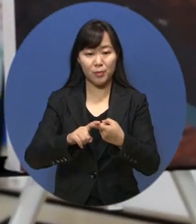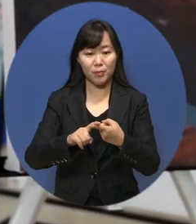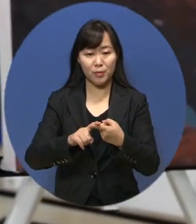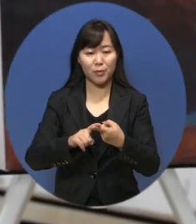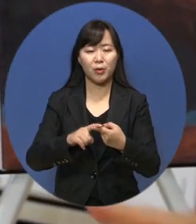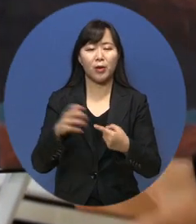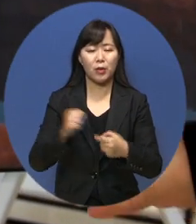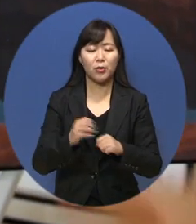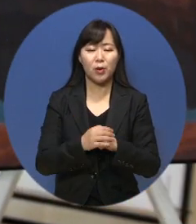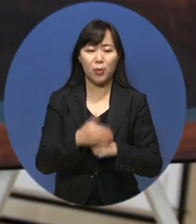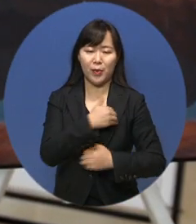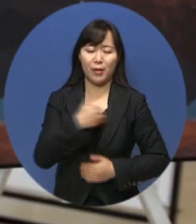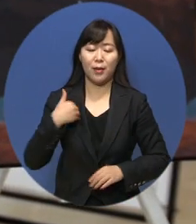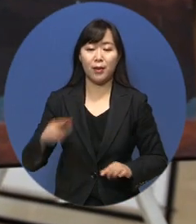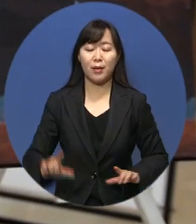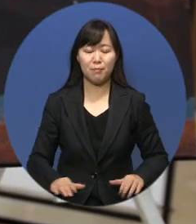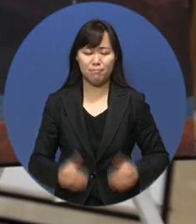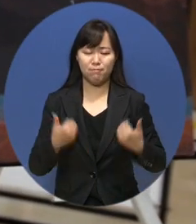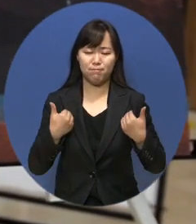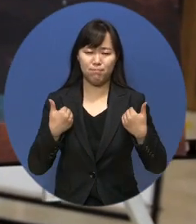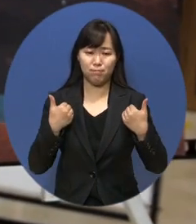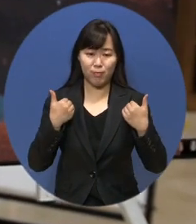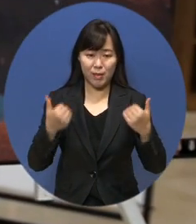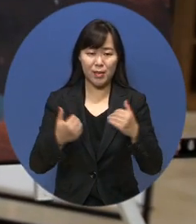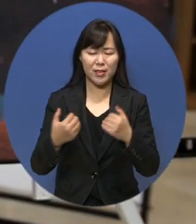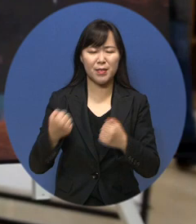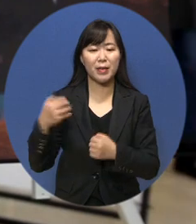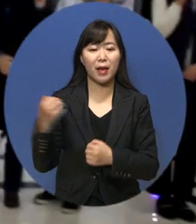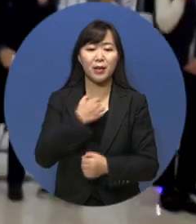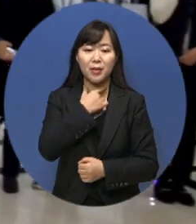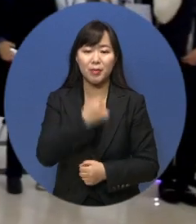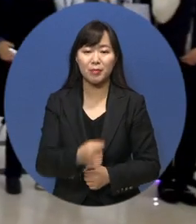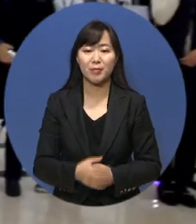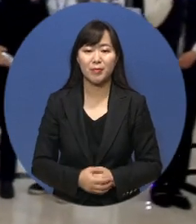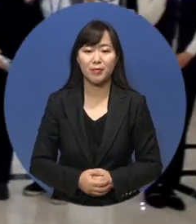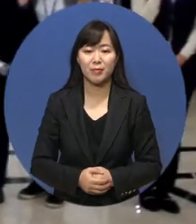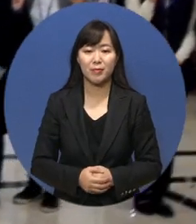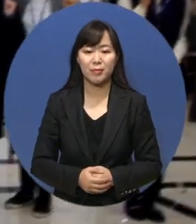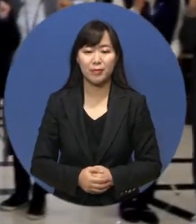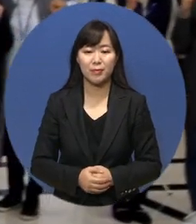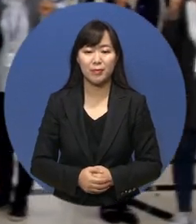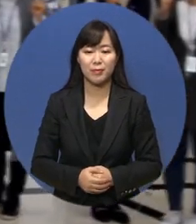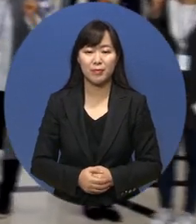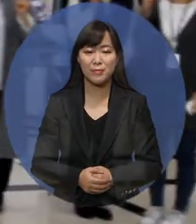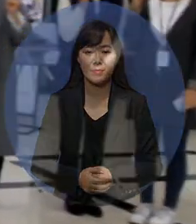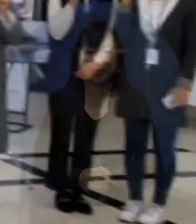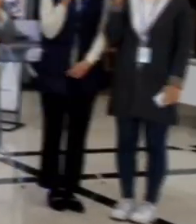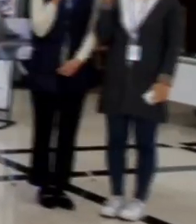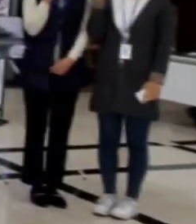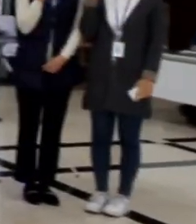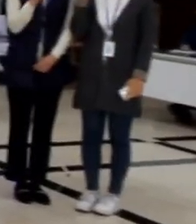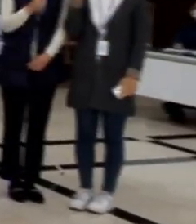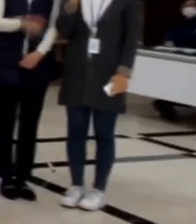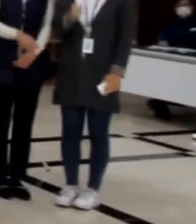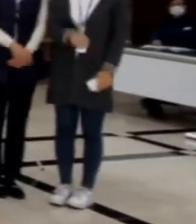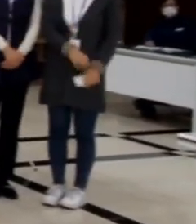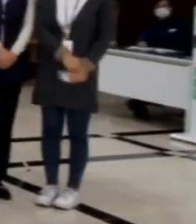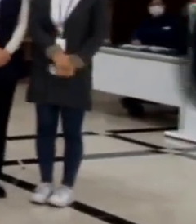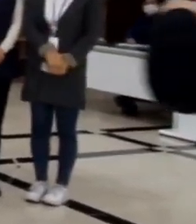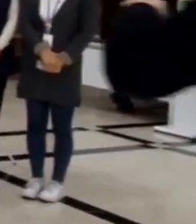당당하게 잘할 수 있는 힘을 얻을 수 있길 기대해 봅니다 복지 tv 경기방송 정선